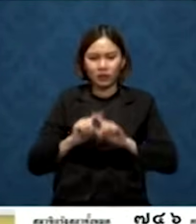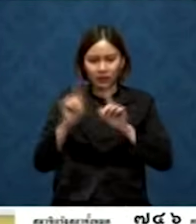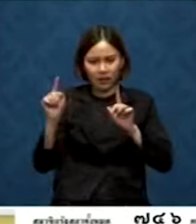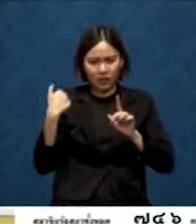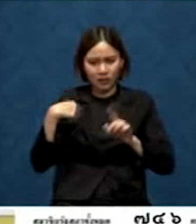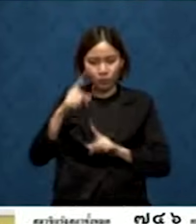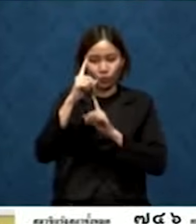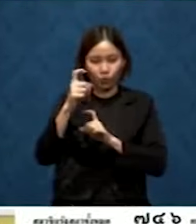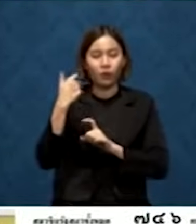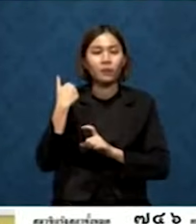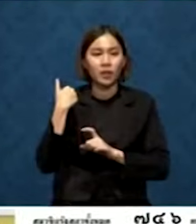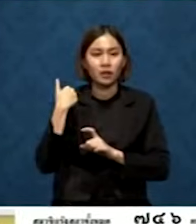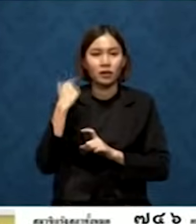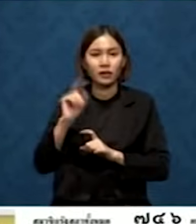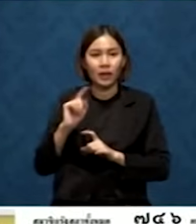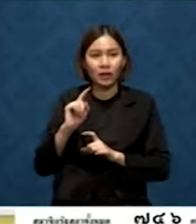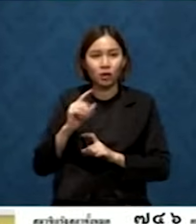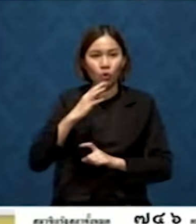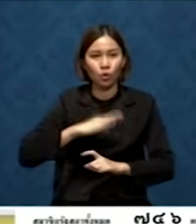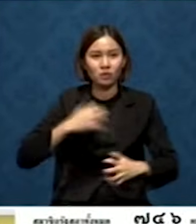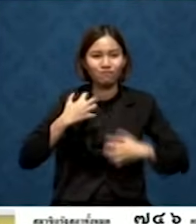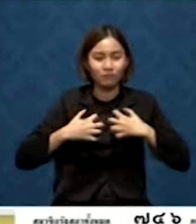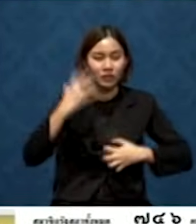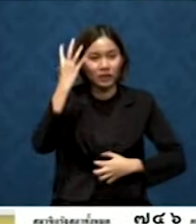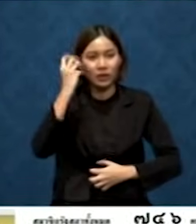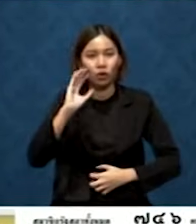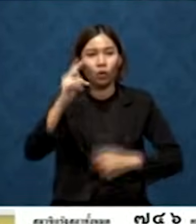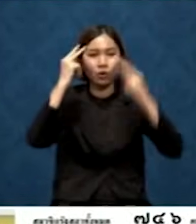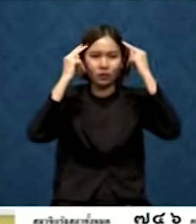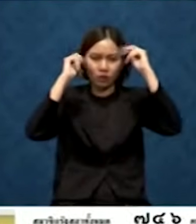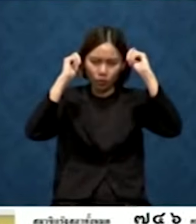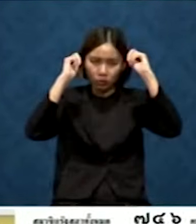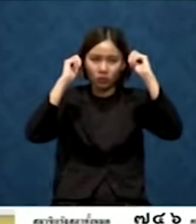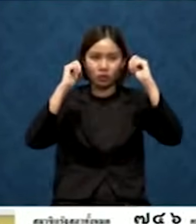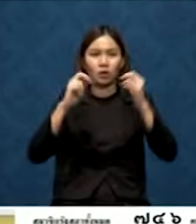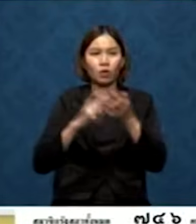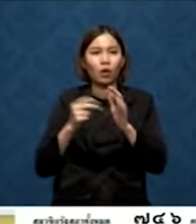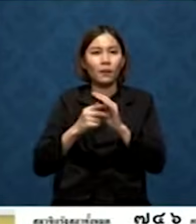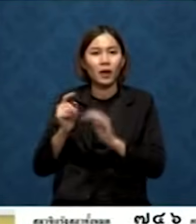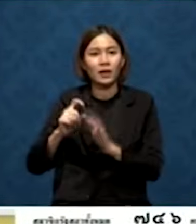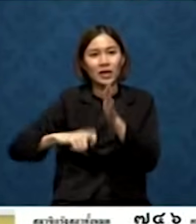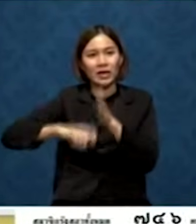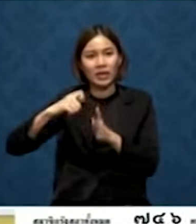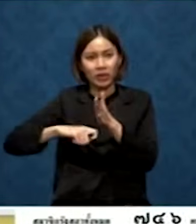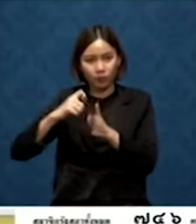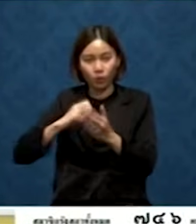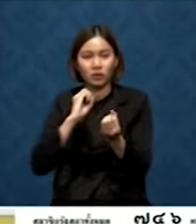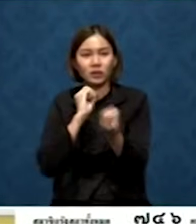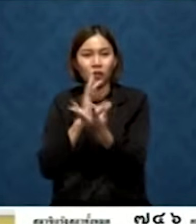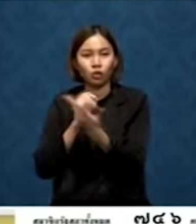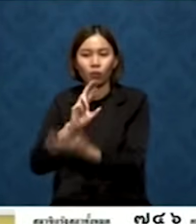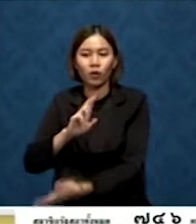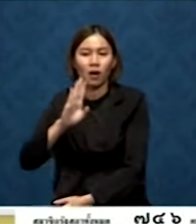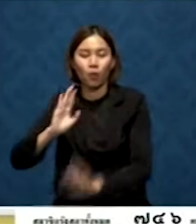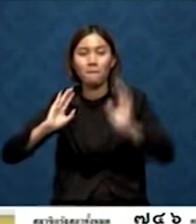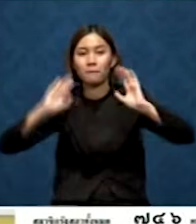มันอันตรายกว่านั้นครับท่านประธานคือความกังวลเกินเหตุของท่านนายกนั้นอาจจะกลายเป็นจุดชนวนที่หวนกลับมากระทบระบอบ